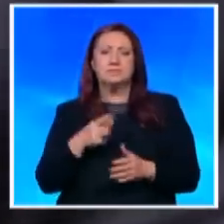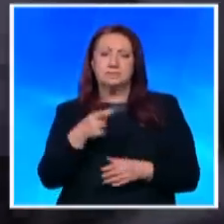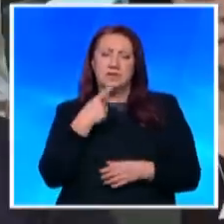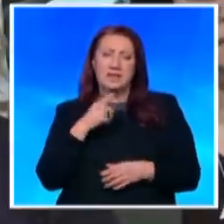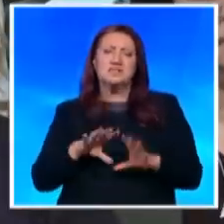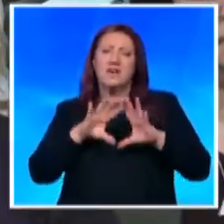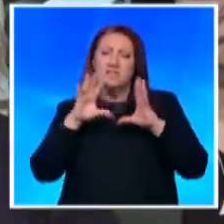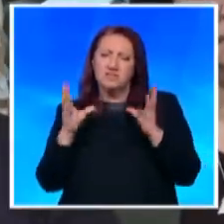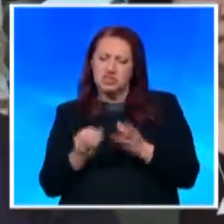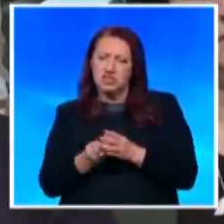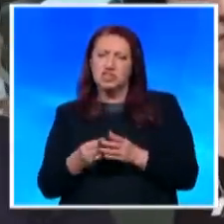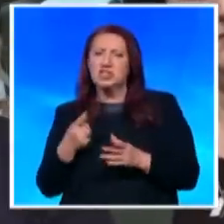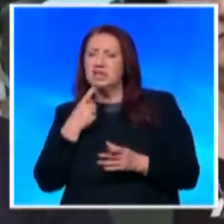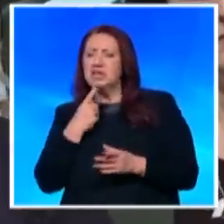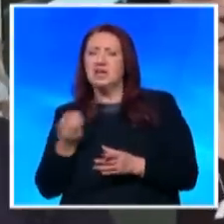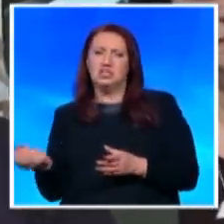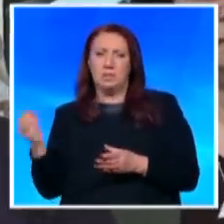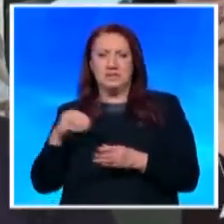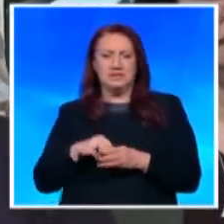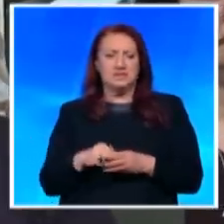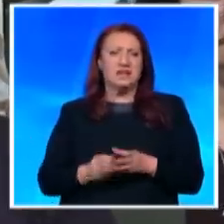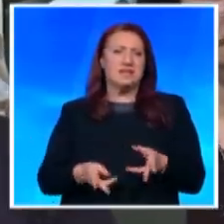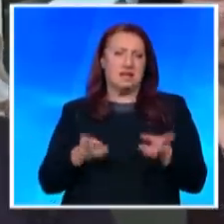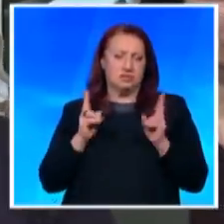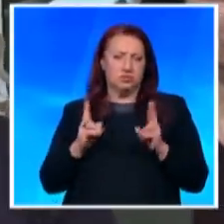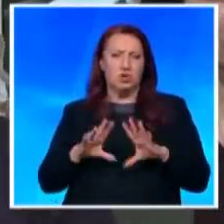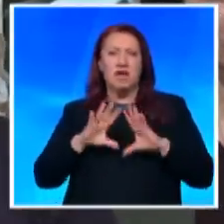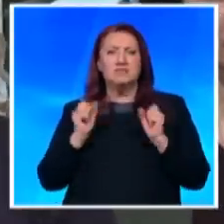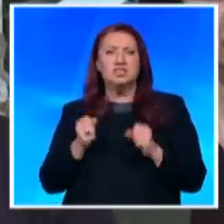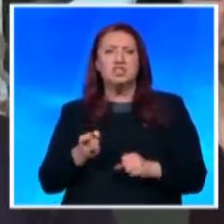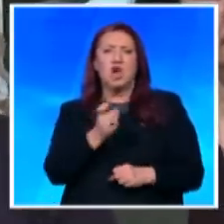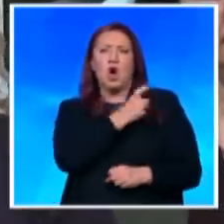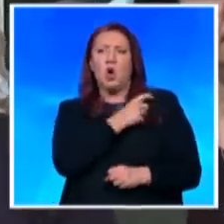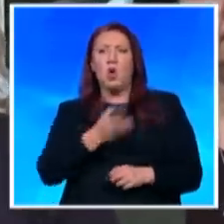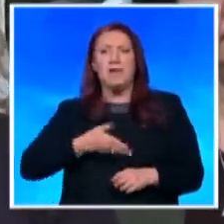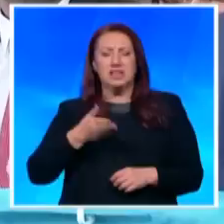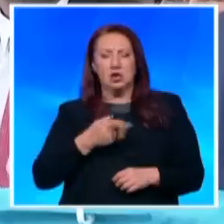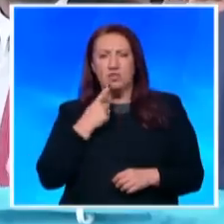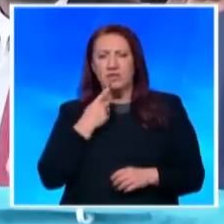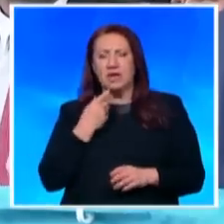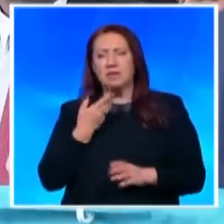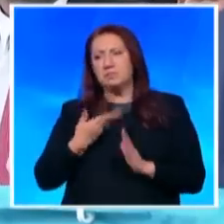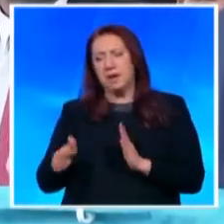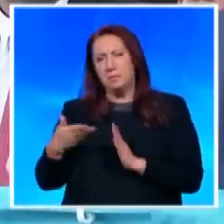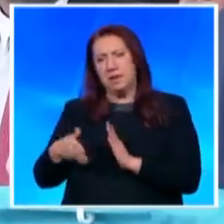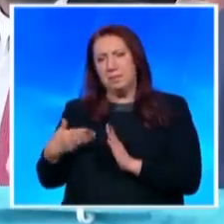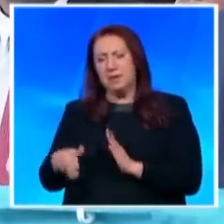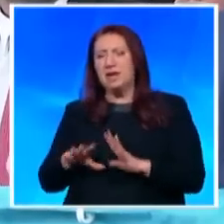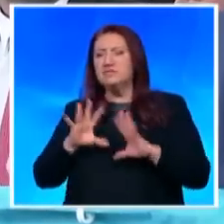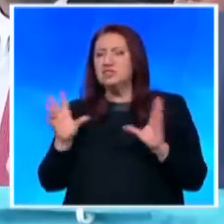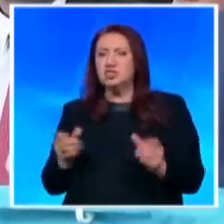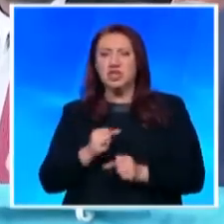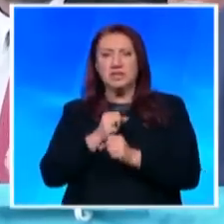кабинета. Всички командировки са отменени и всички депутати са помолени да бъдат заедно. ДПС, които